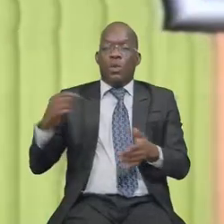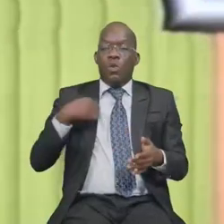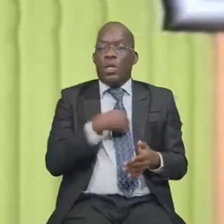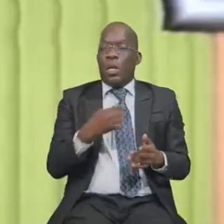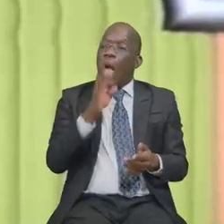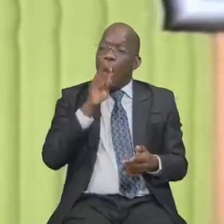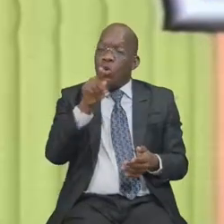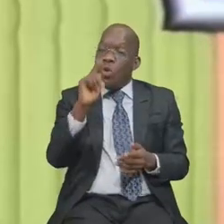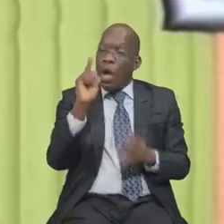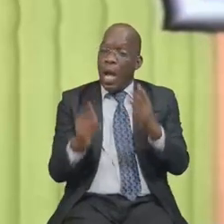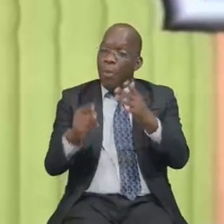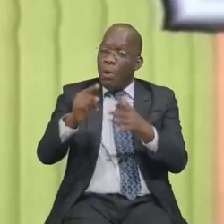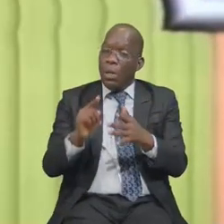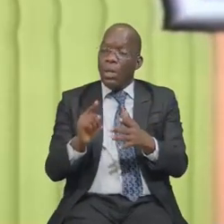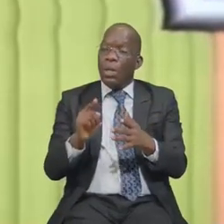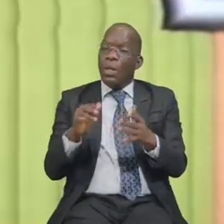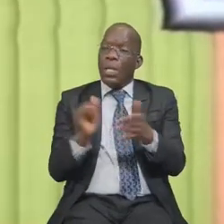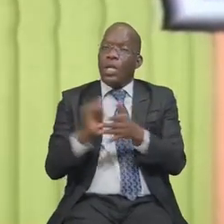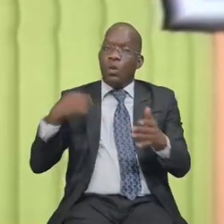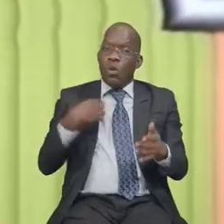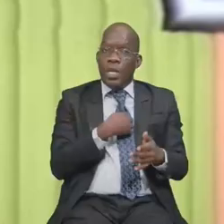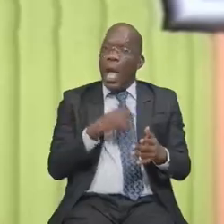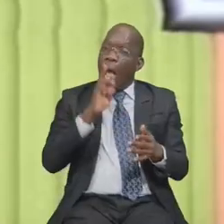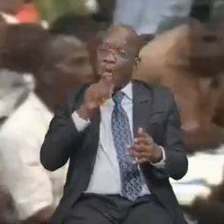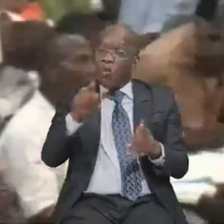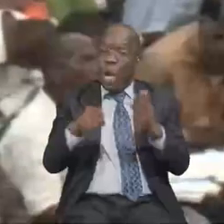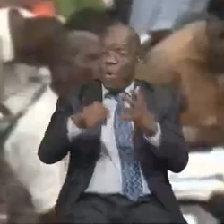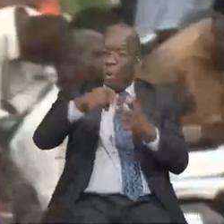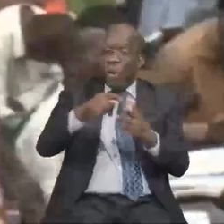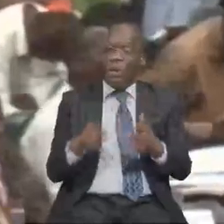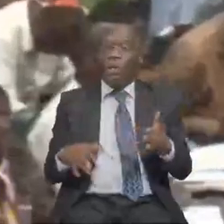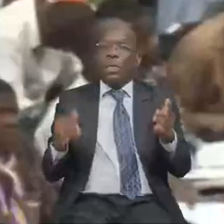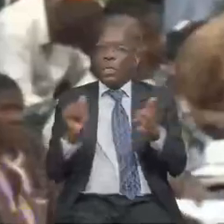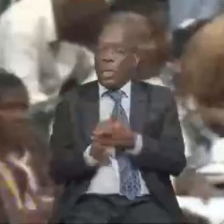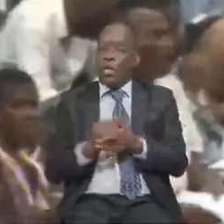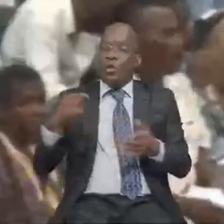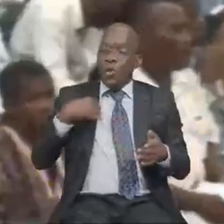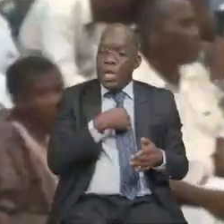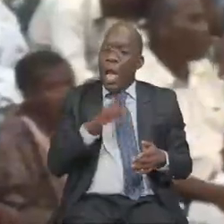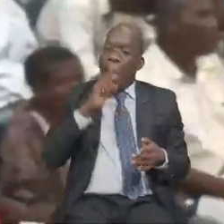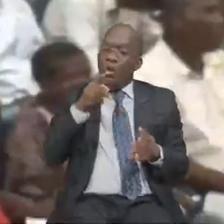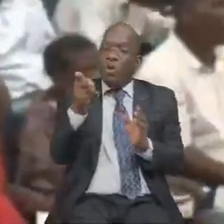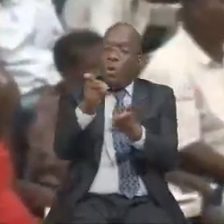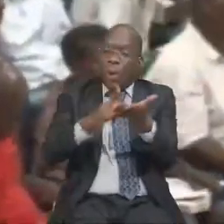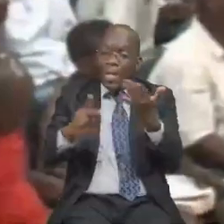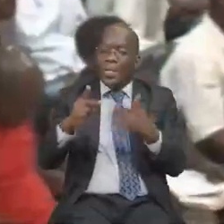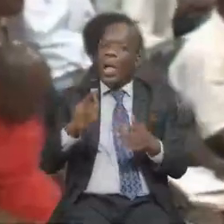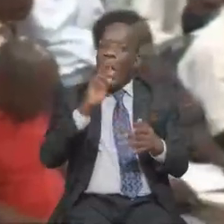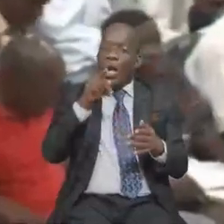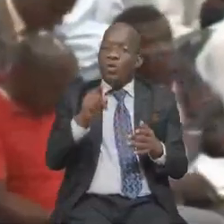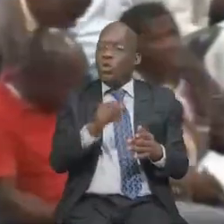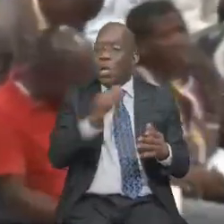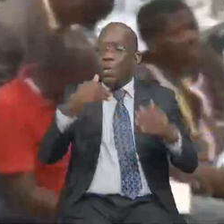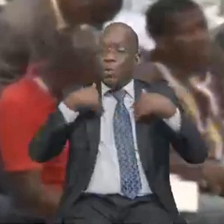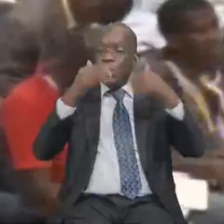Et que nous. Est-ce que tu fais partie de nous? Et que nous. Est-ce que tu es participant? Et que nous. Est-ce que tu es un possesseur? Et